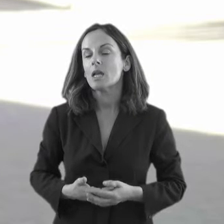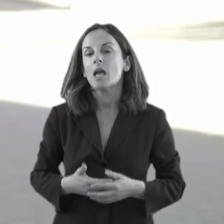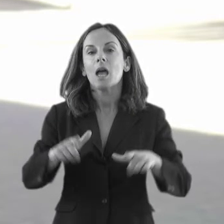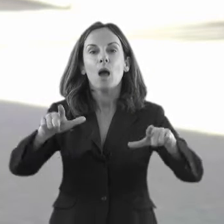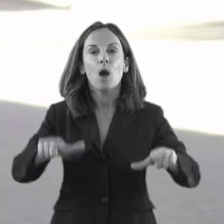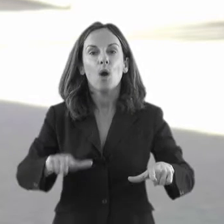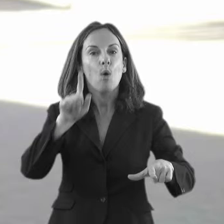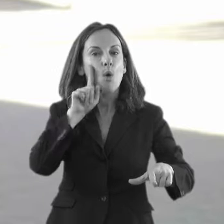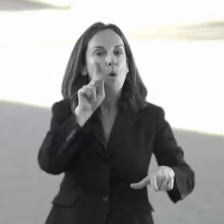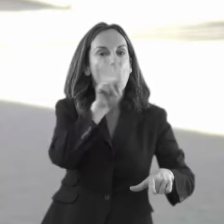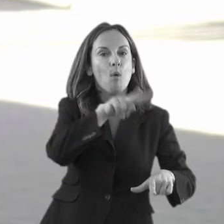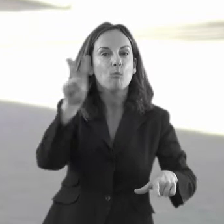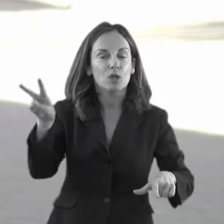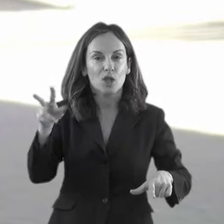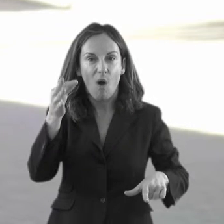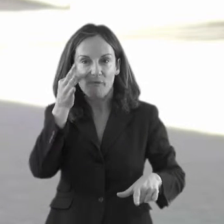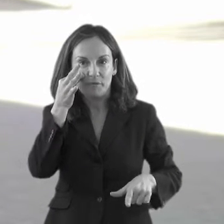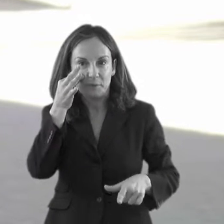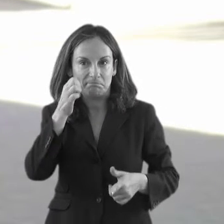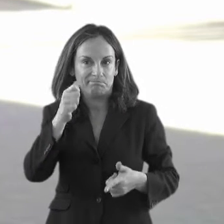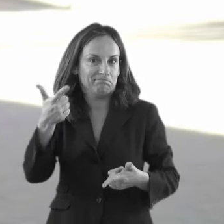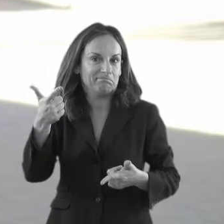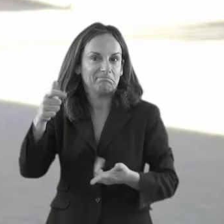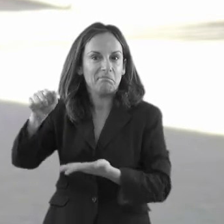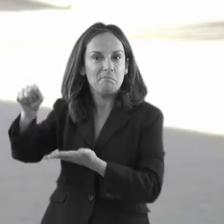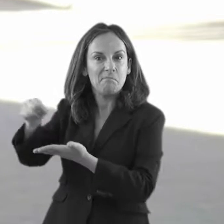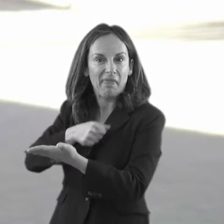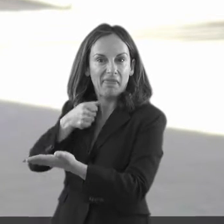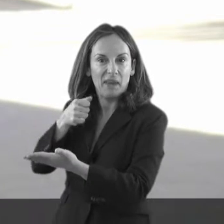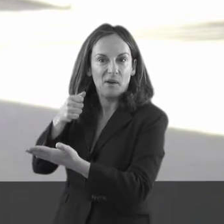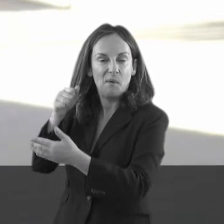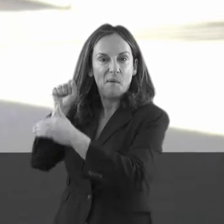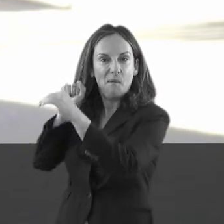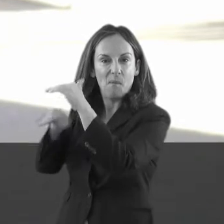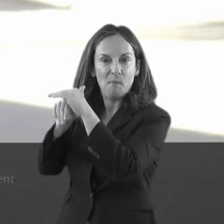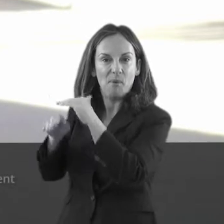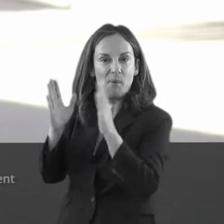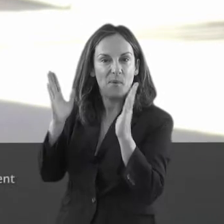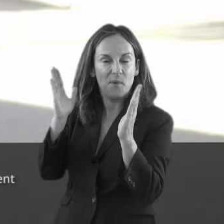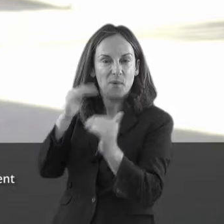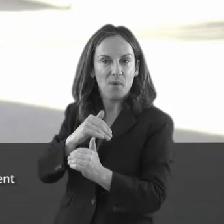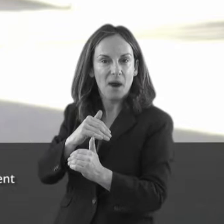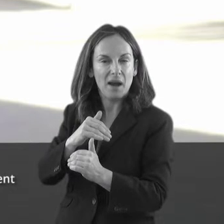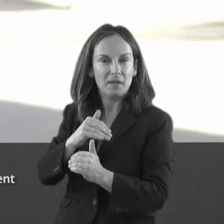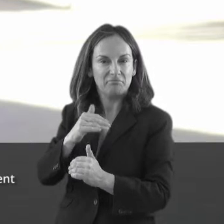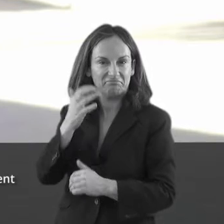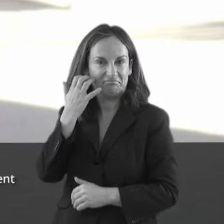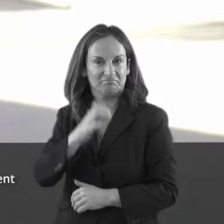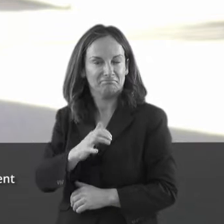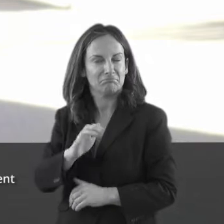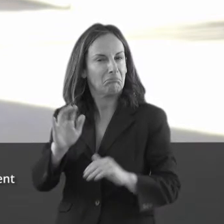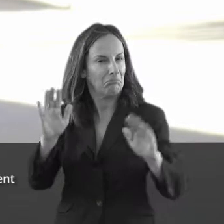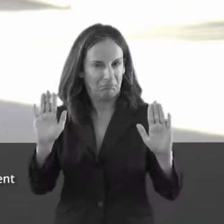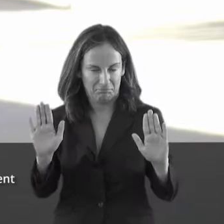fer un museu sense magatzem, sense reserves, la clau que ens hem de preguntar és